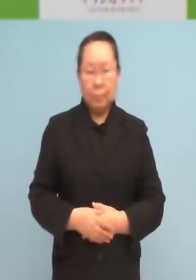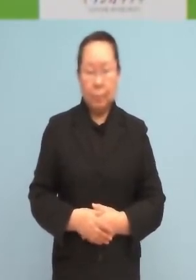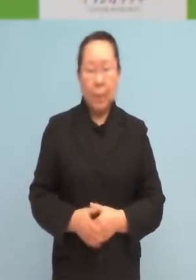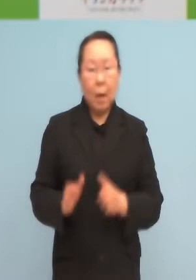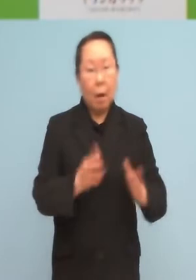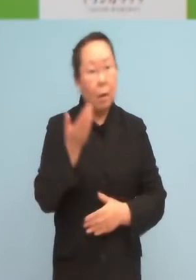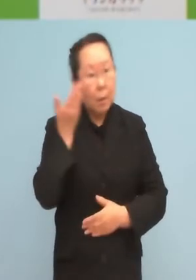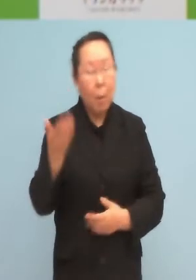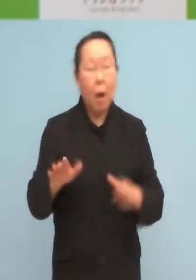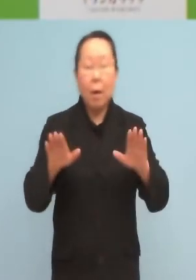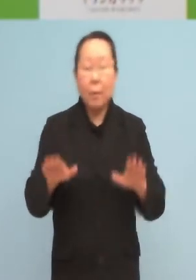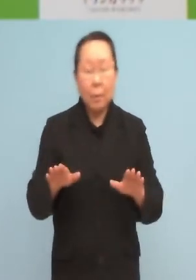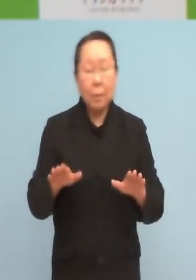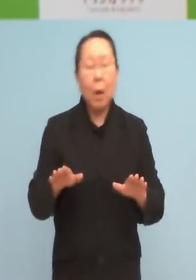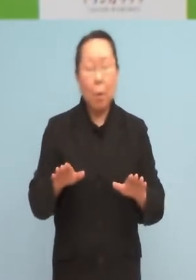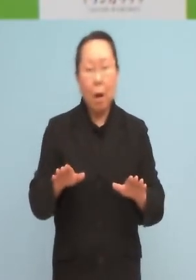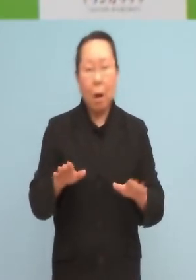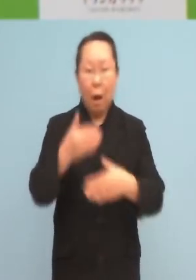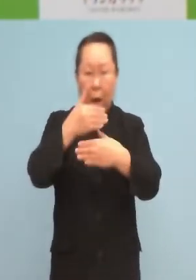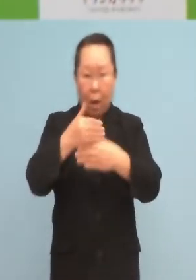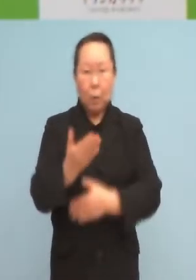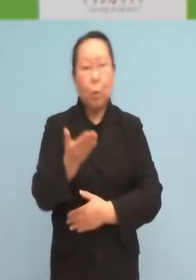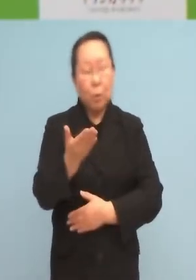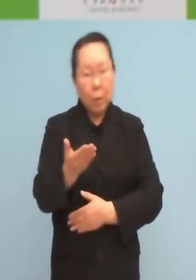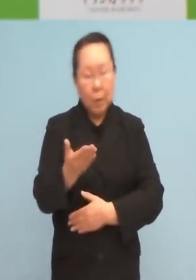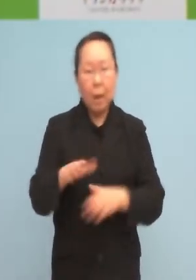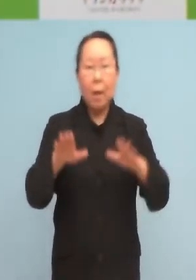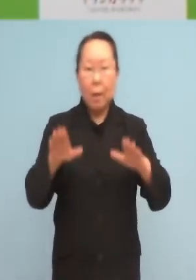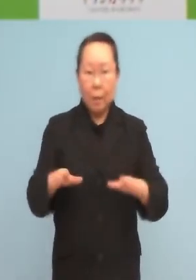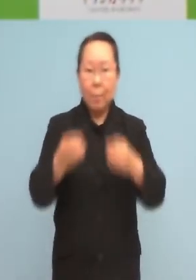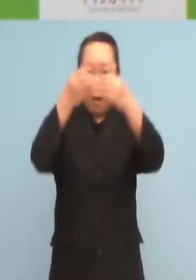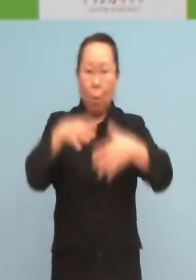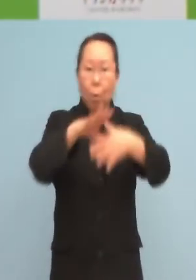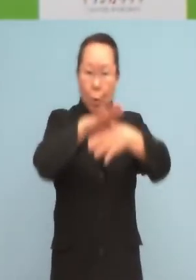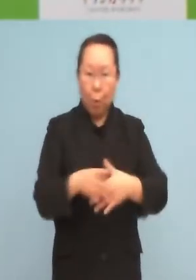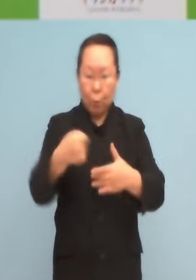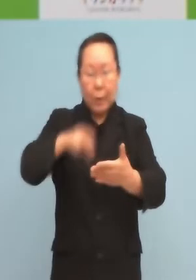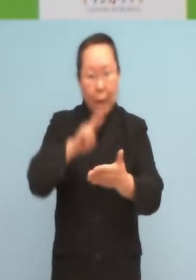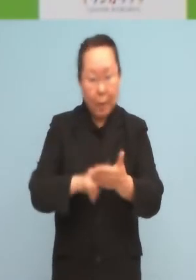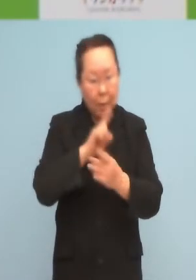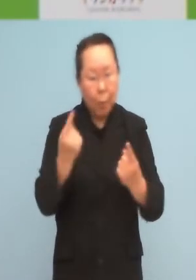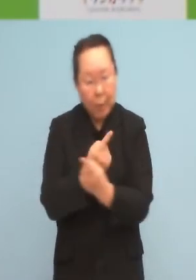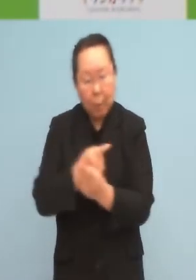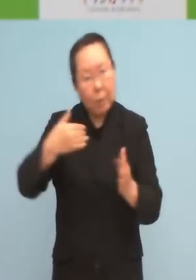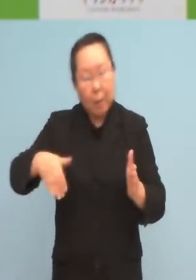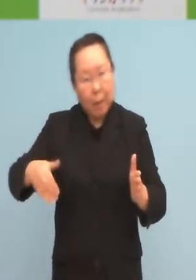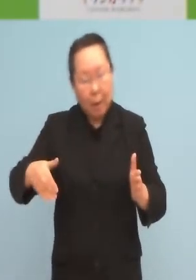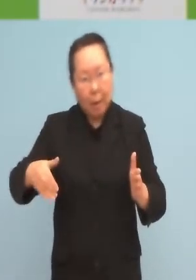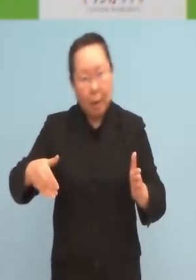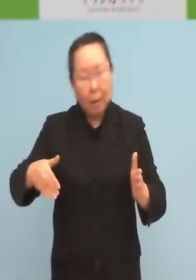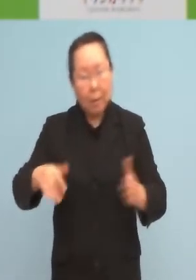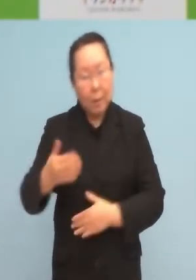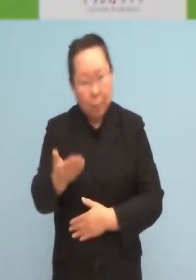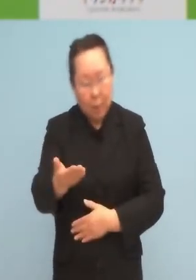はい、特に現時点ではまだその道として、今の道の約款や内規を見直すというところまではまだ、検討には至